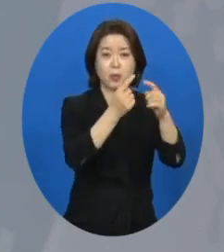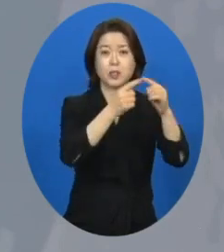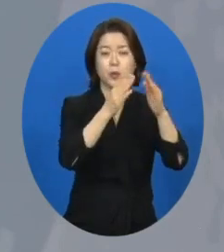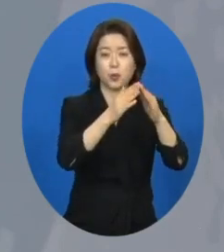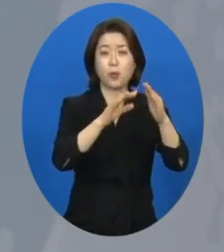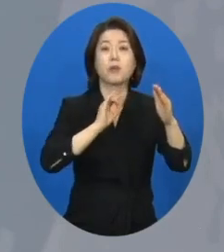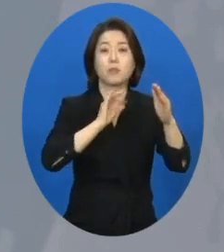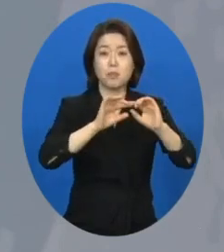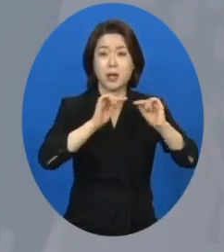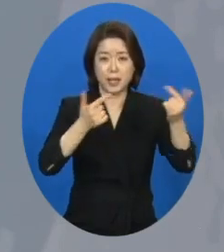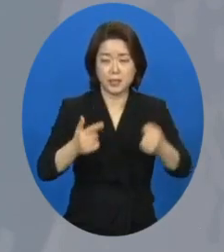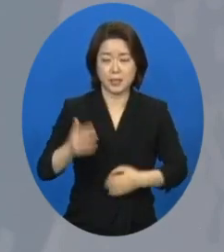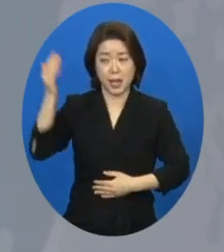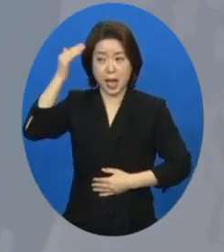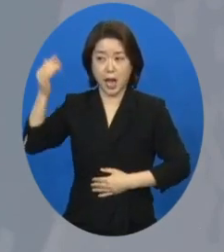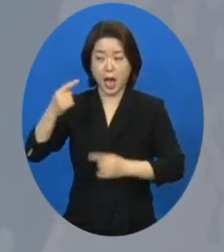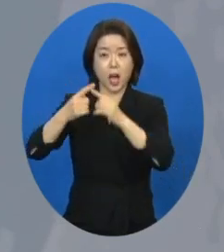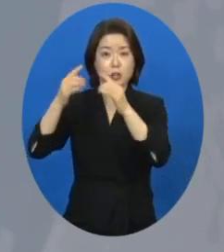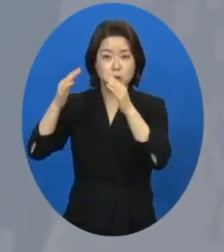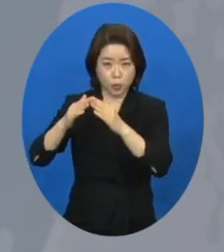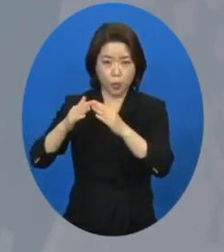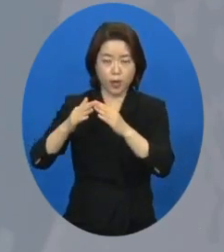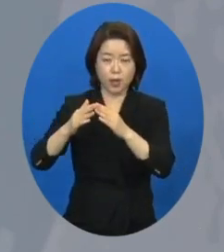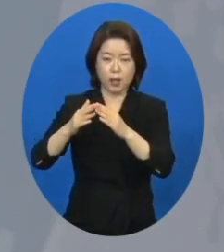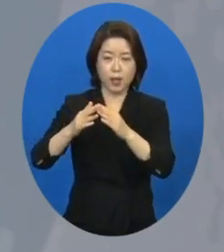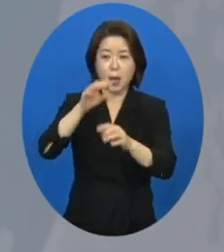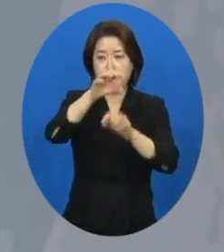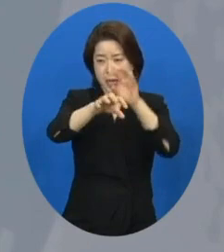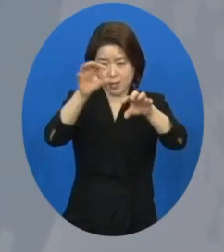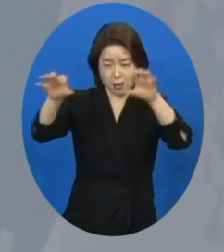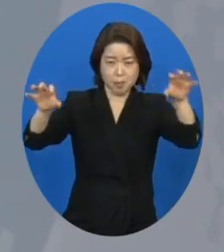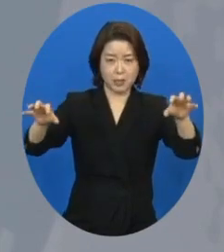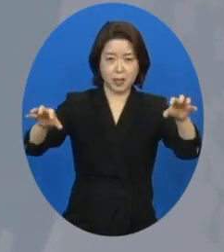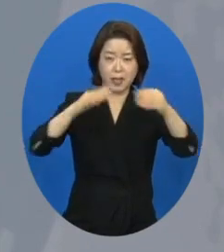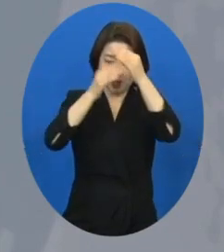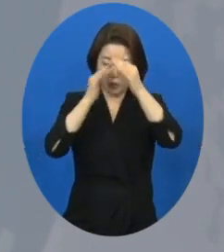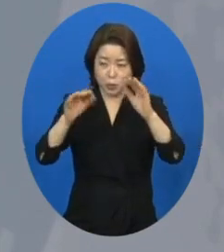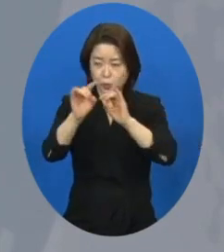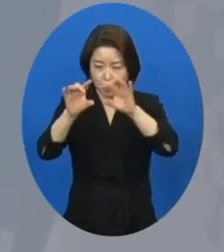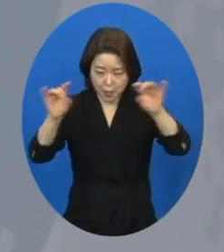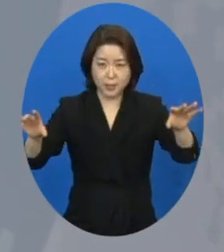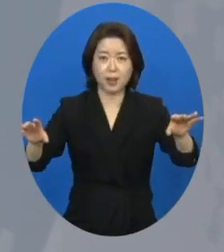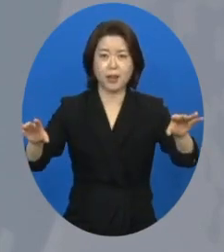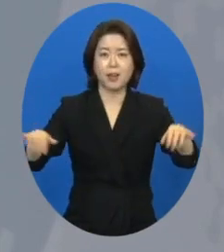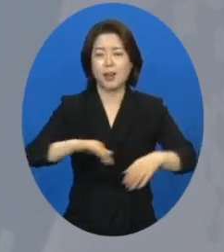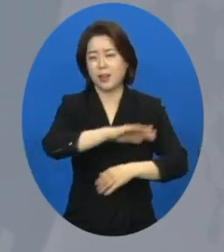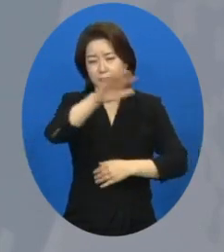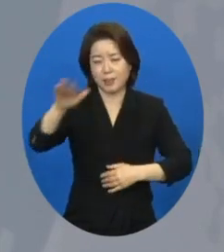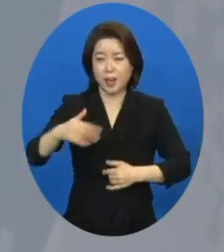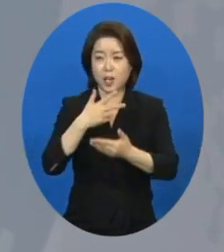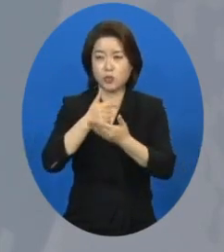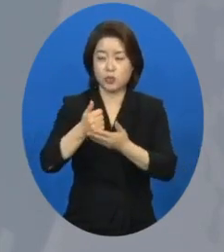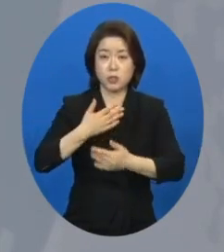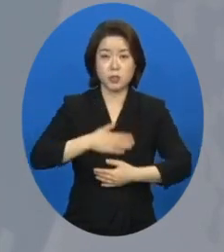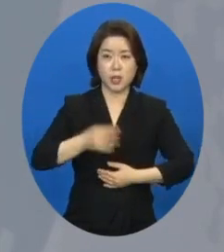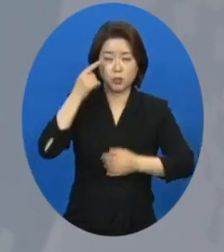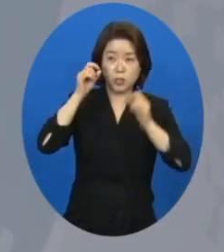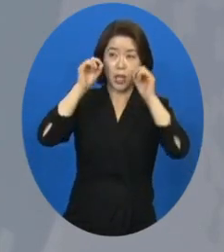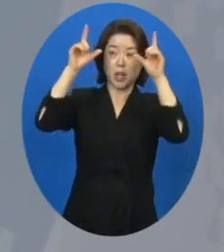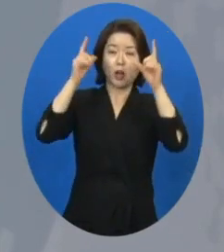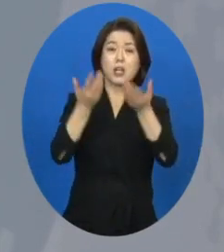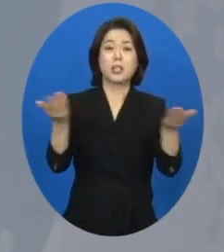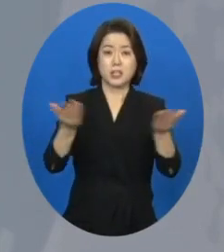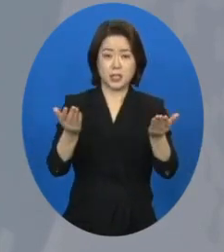아니고 한국교회 교회마다 성도 성도들마다 다 주님을 아는 눈이 열리는 일을